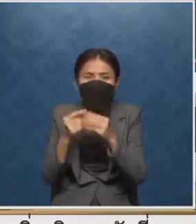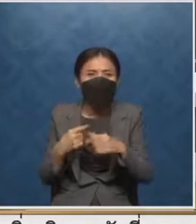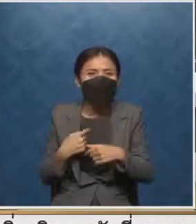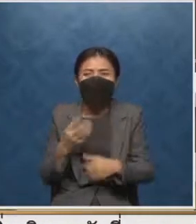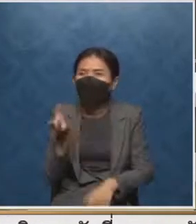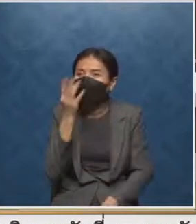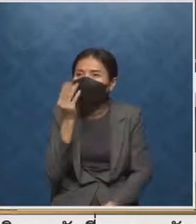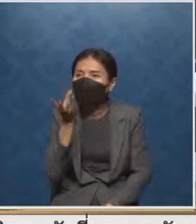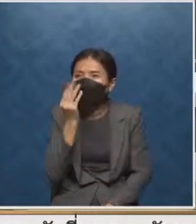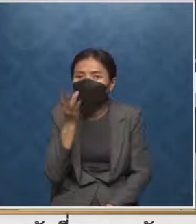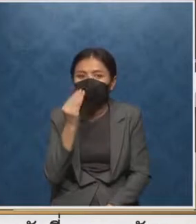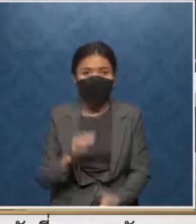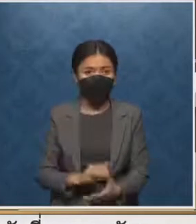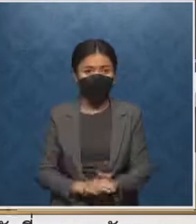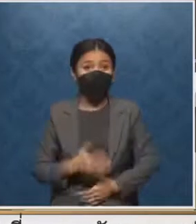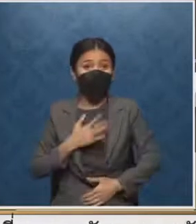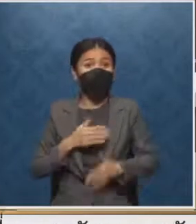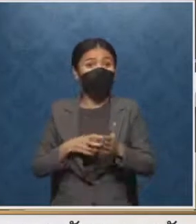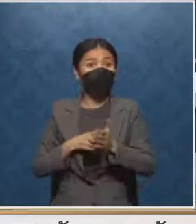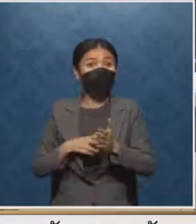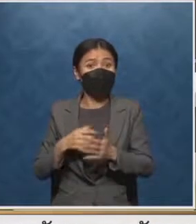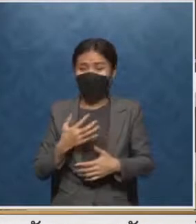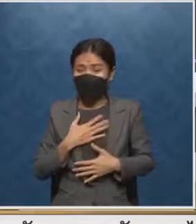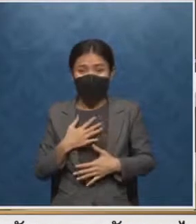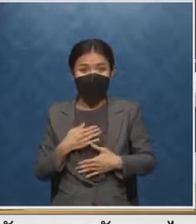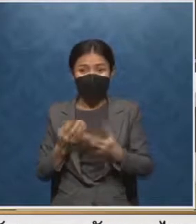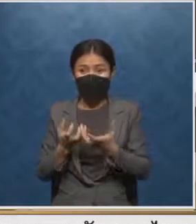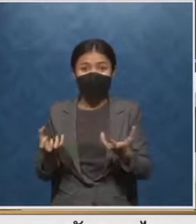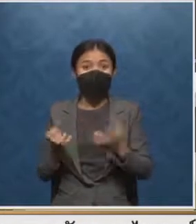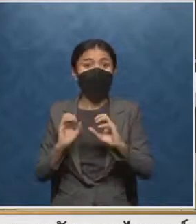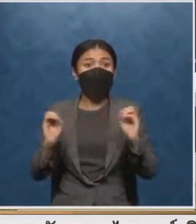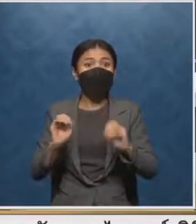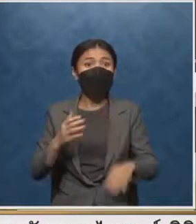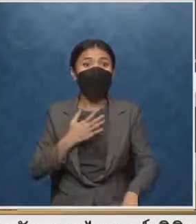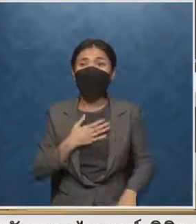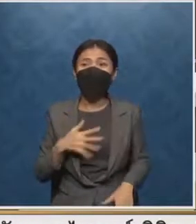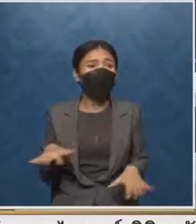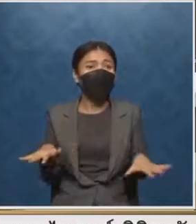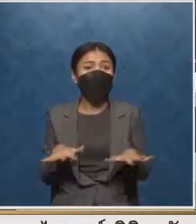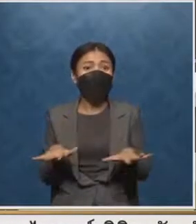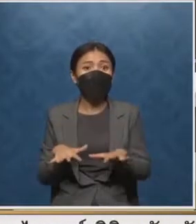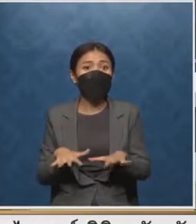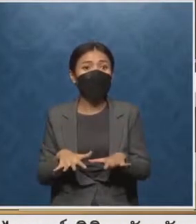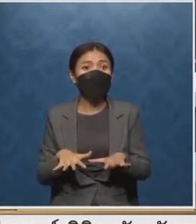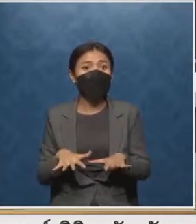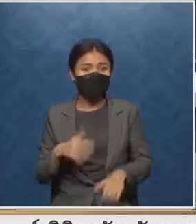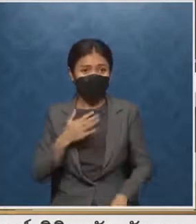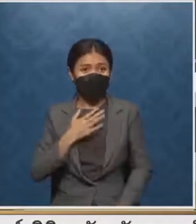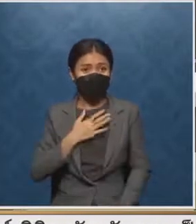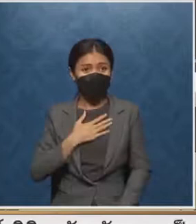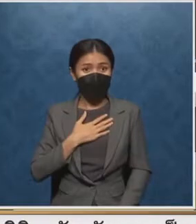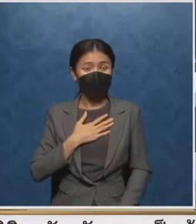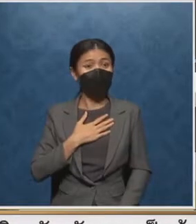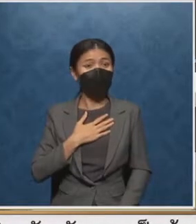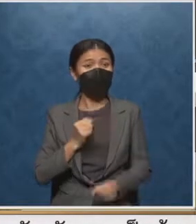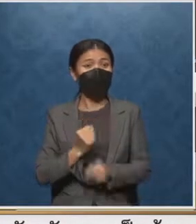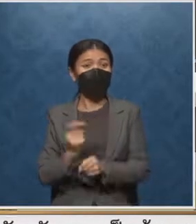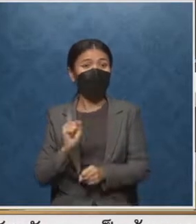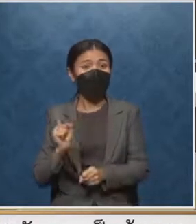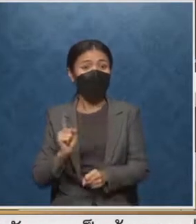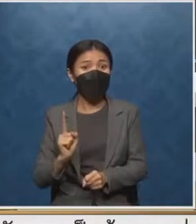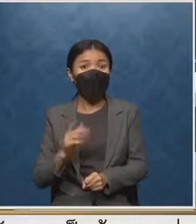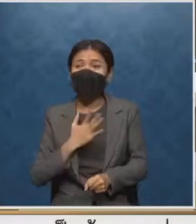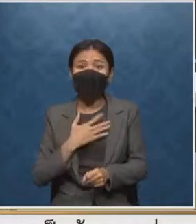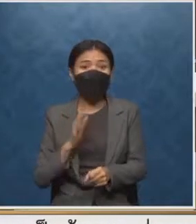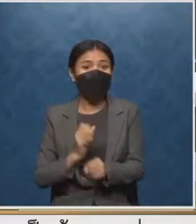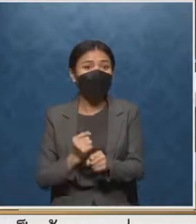นะครับเราอ่อนแอเราไม่มีอาวุธในการรบทัพจับศึกแต่เราก็มีความสามารถในการทำม็อบโปรเ